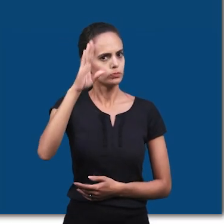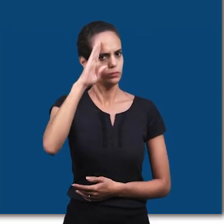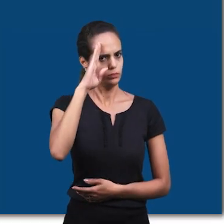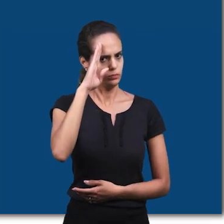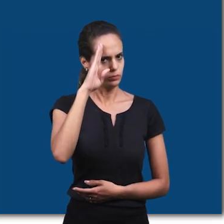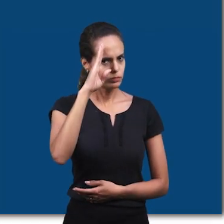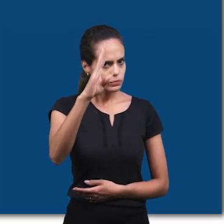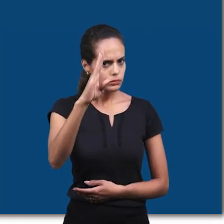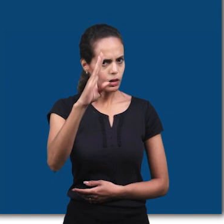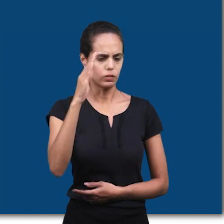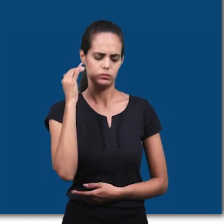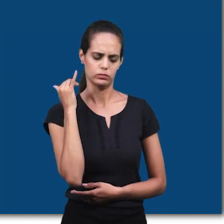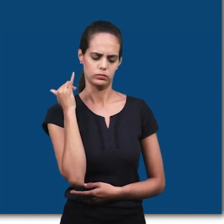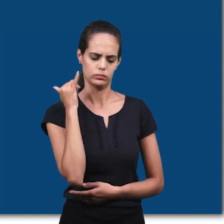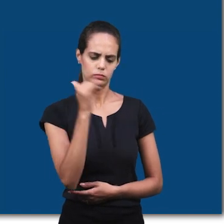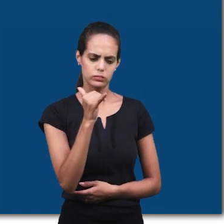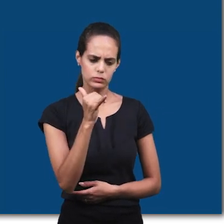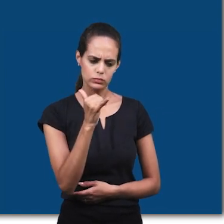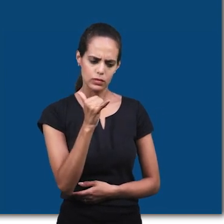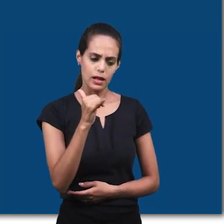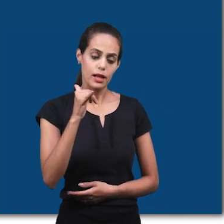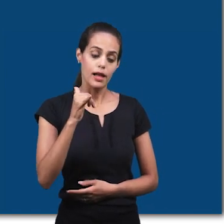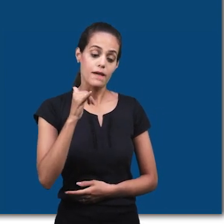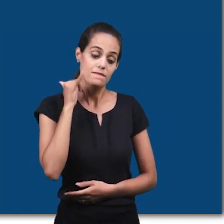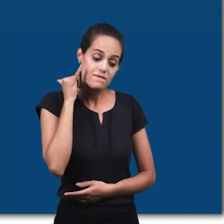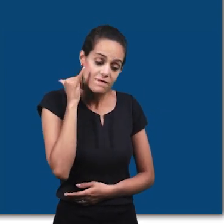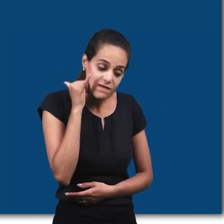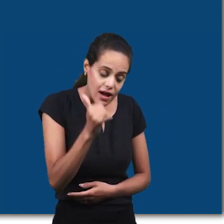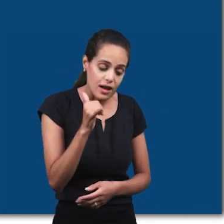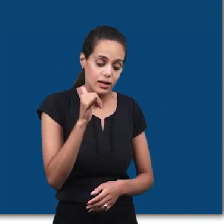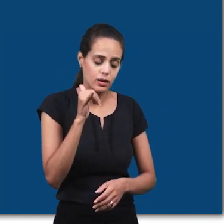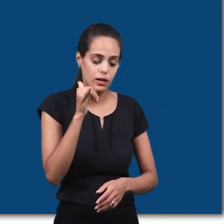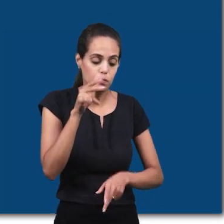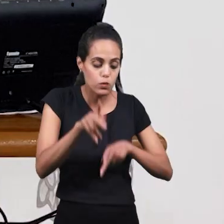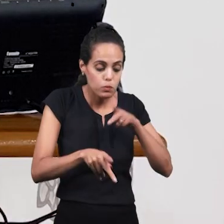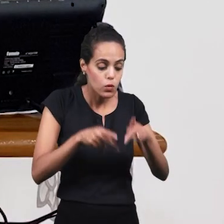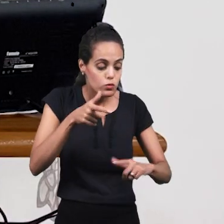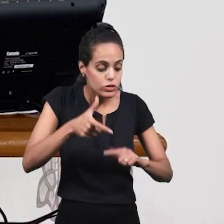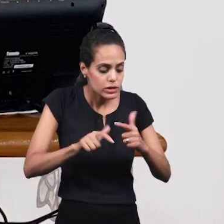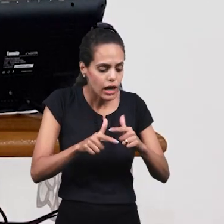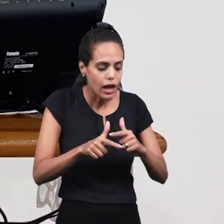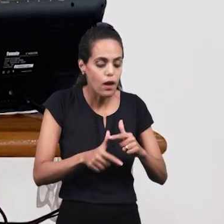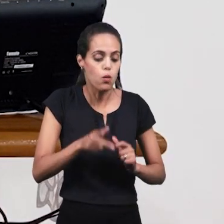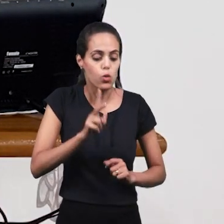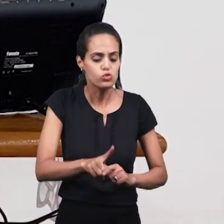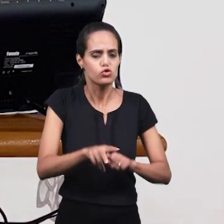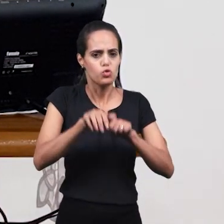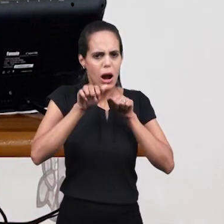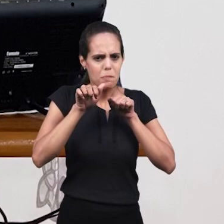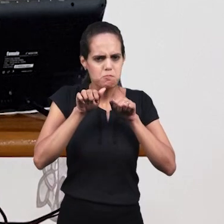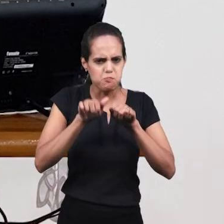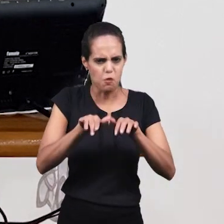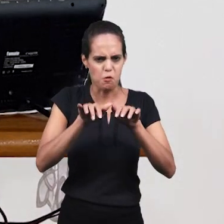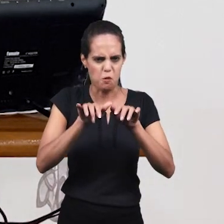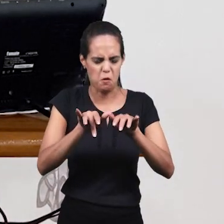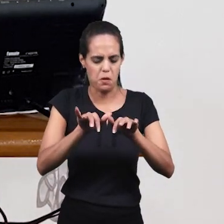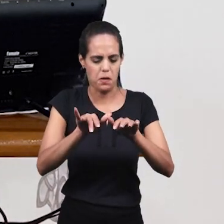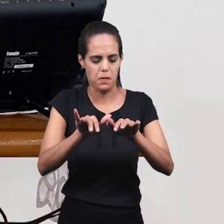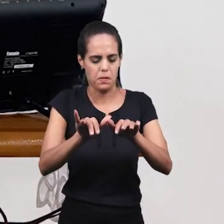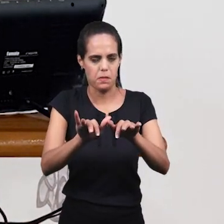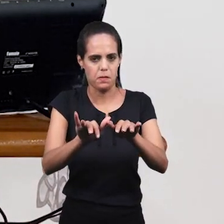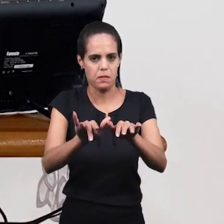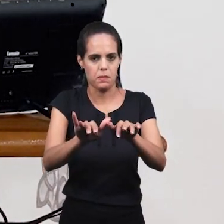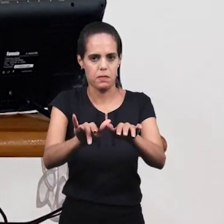marchent ». Mes frères, le moment prophétique que nous vivons est à la similitude de ce